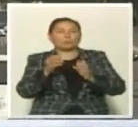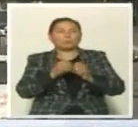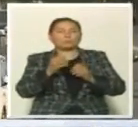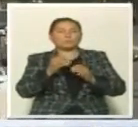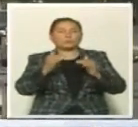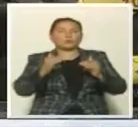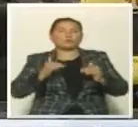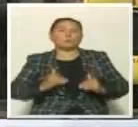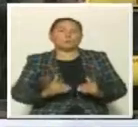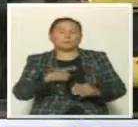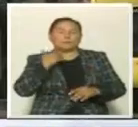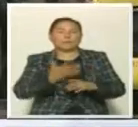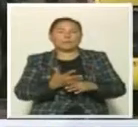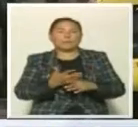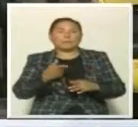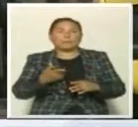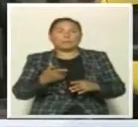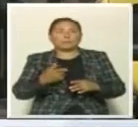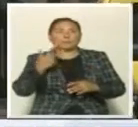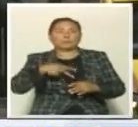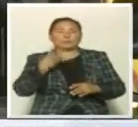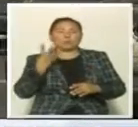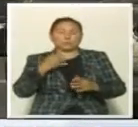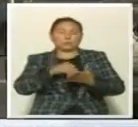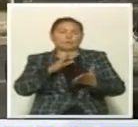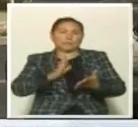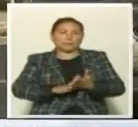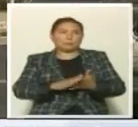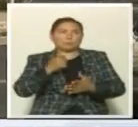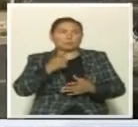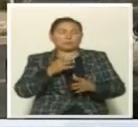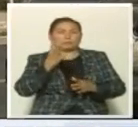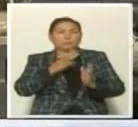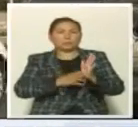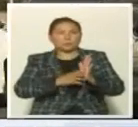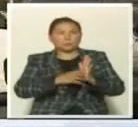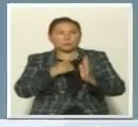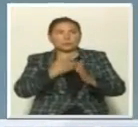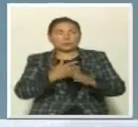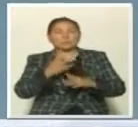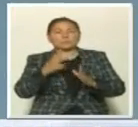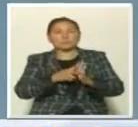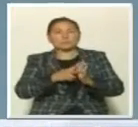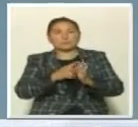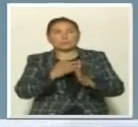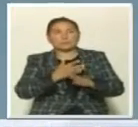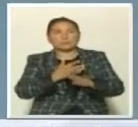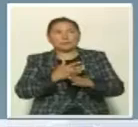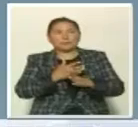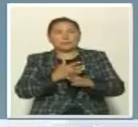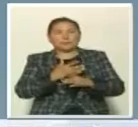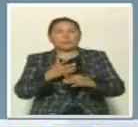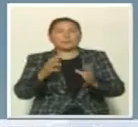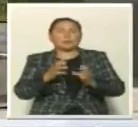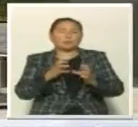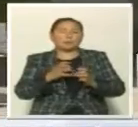27,3%-ға төмендеген. Бүгілемде есірткі қылмысының 34 дерегі тіркелді, оның 19-ы есірткі сату, 8-і есірткіні аса ірі мөлшерде